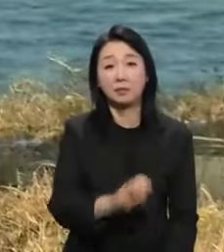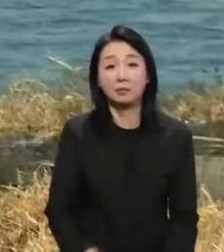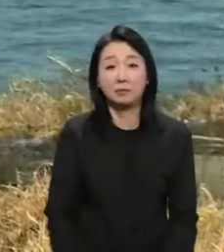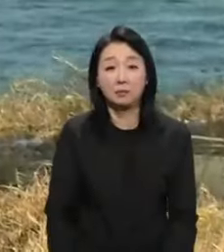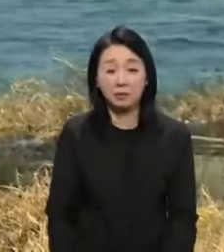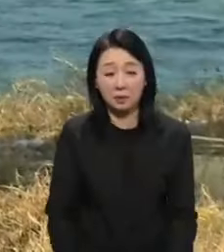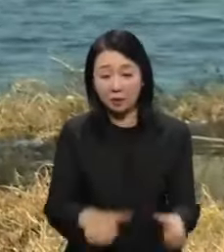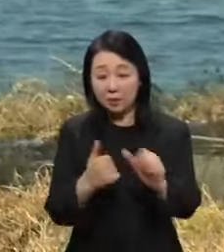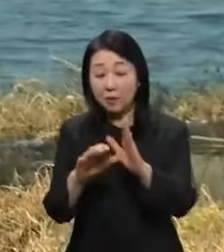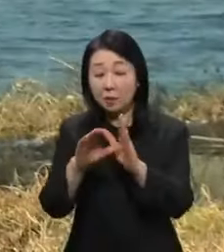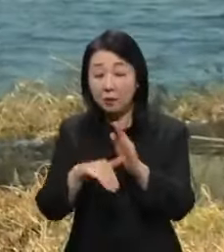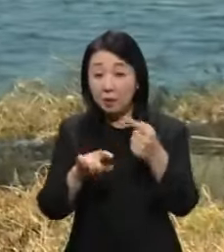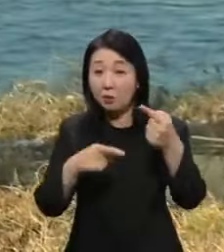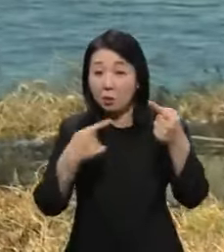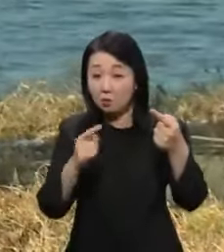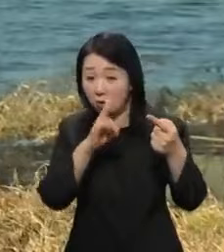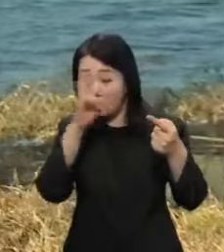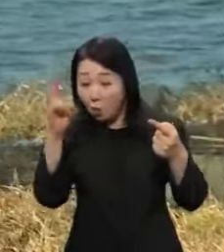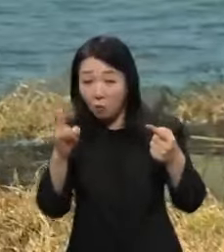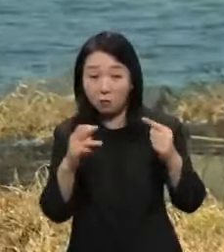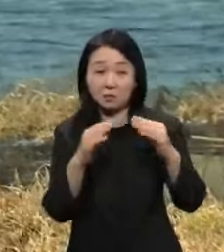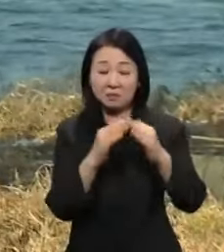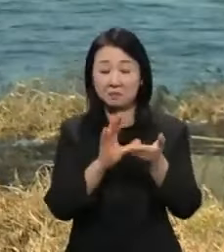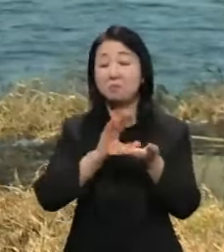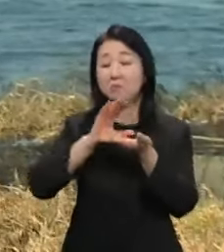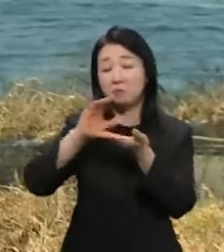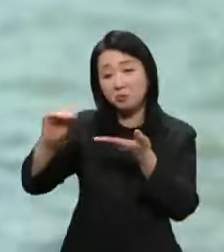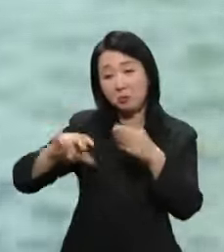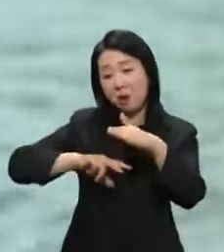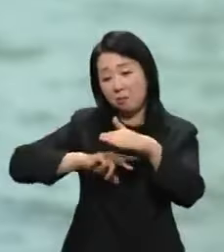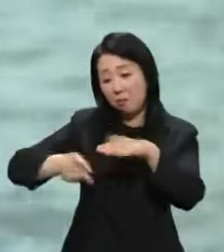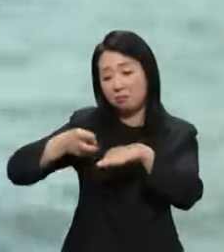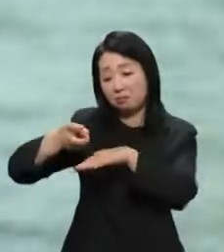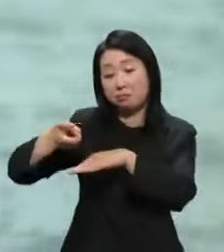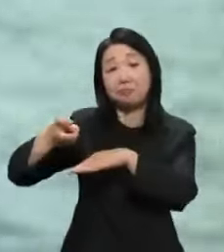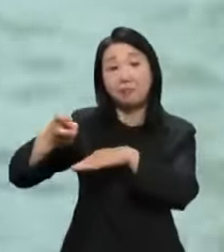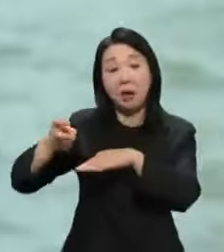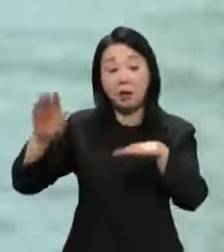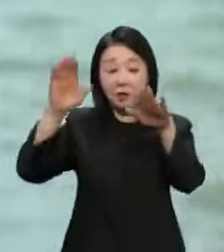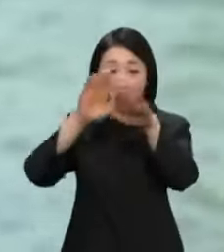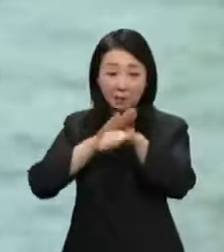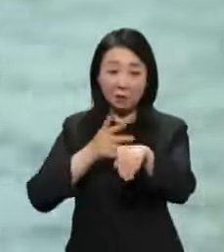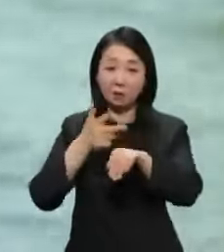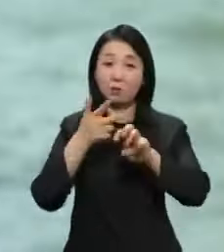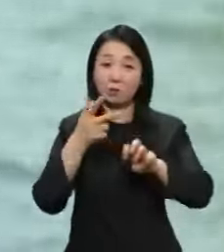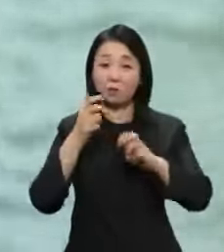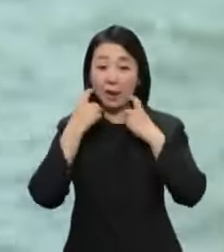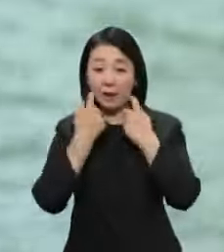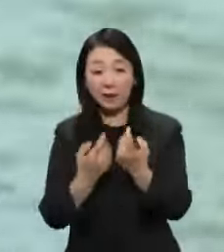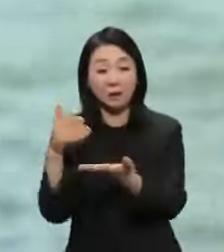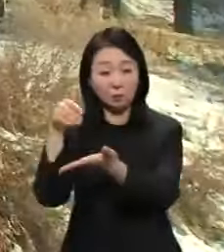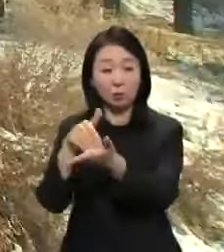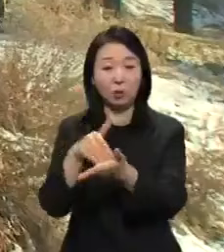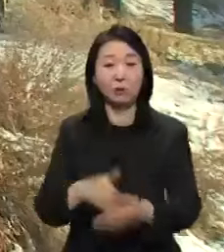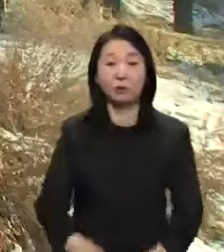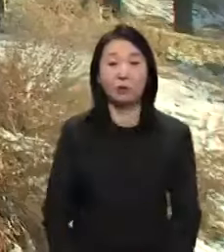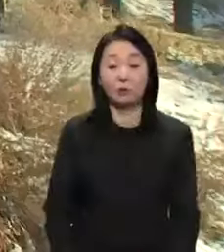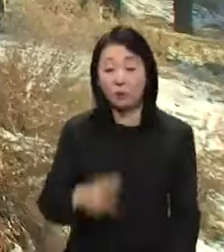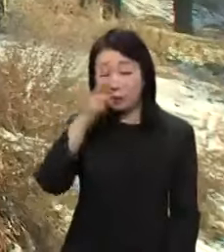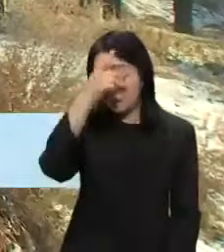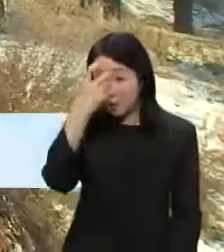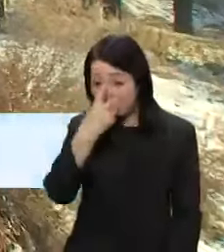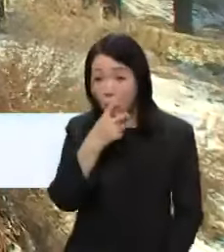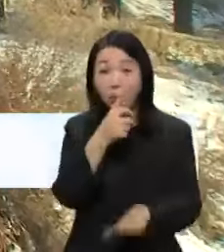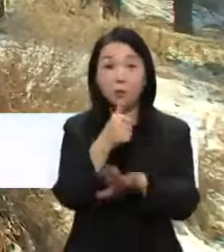당일인 6일 오후 1시쯤 이천 집을 나와 대중교통을 타고 저녁 7시 30분쯤 한강에 도착했습니다. 경찰 조사